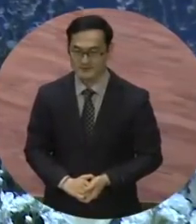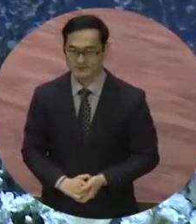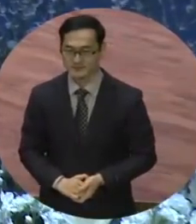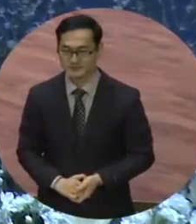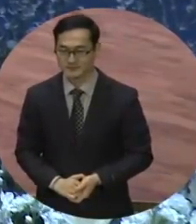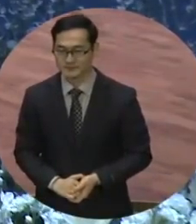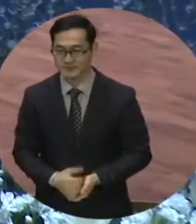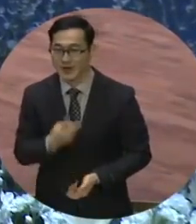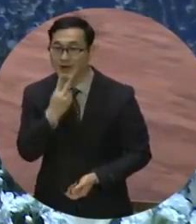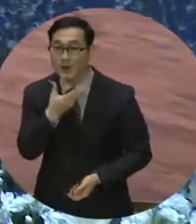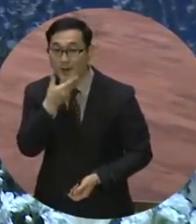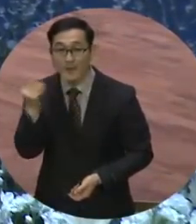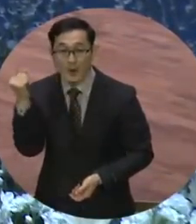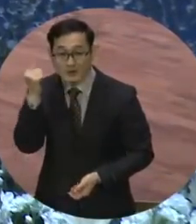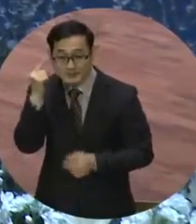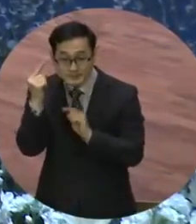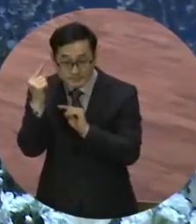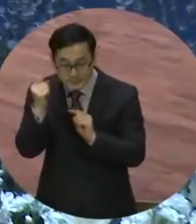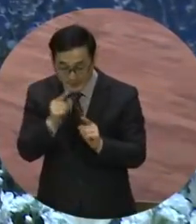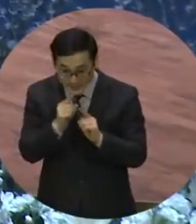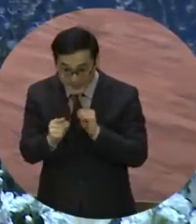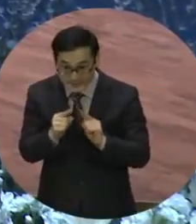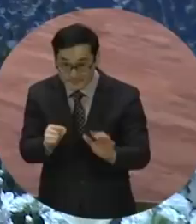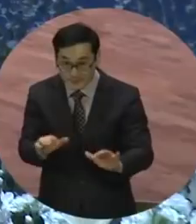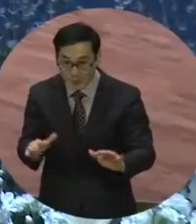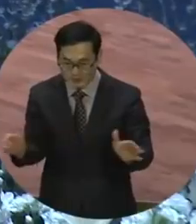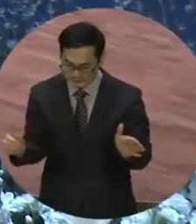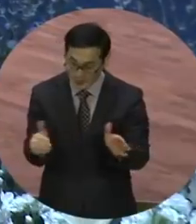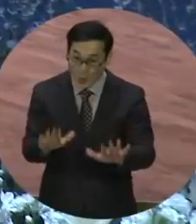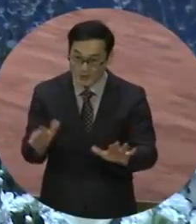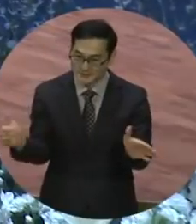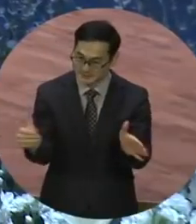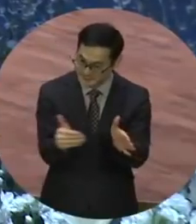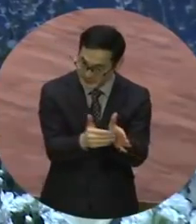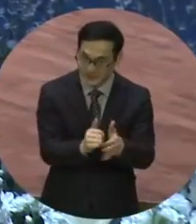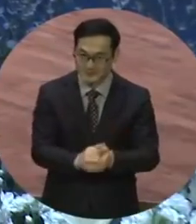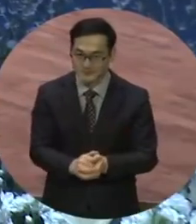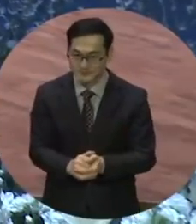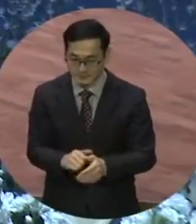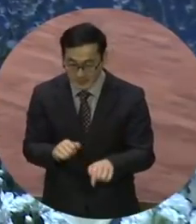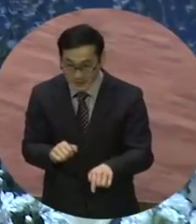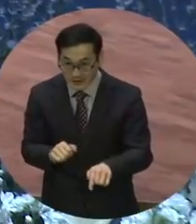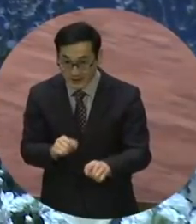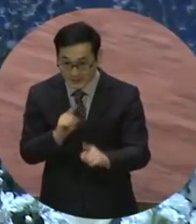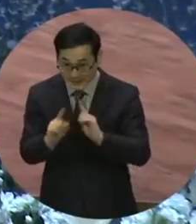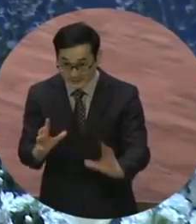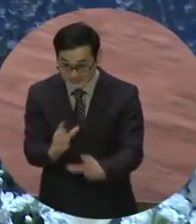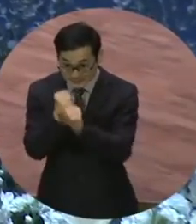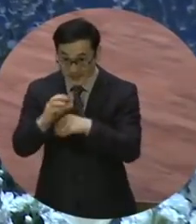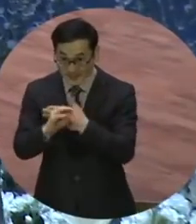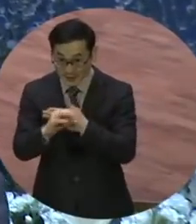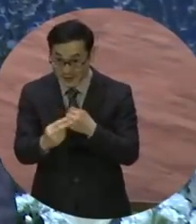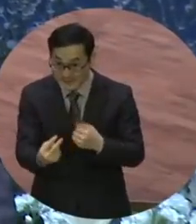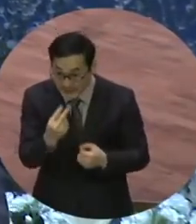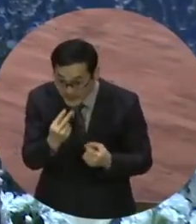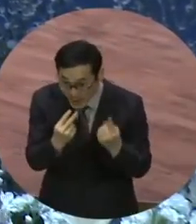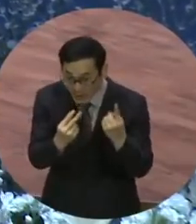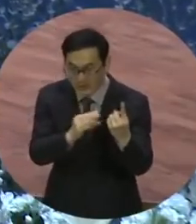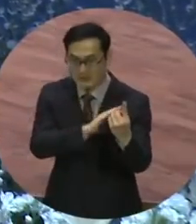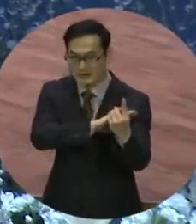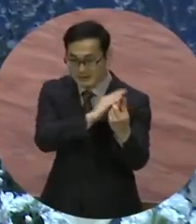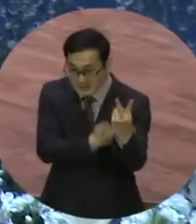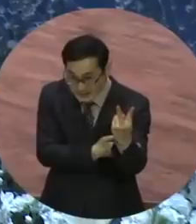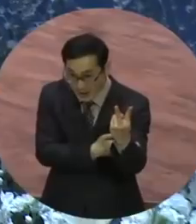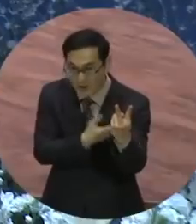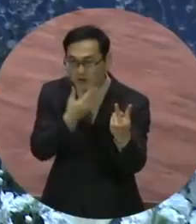끝납니다. 요한복음이 뭐예요? 한마디로 딱 말하면 생명, 능력, 축복이에요. 그 생명, 예수